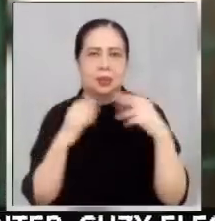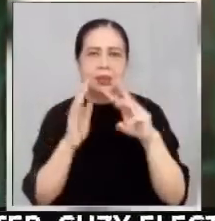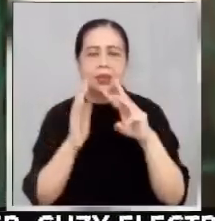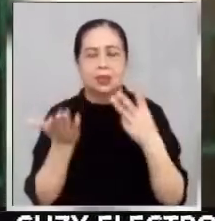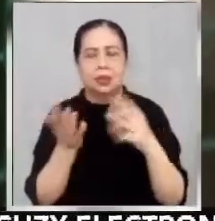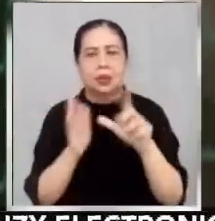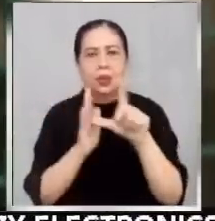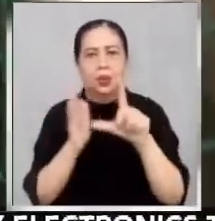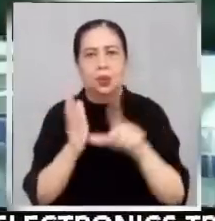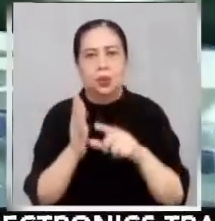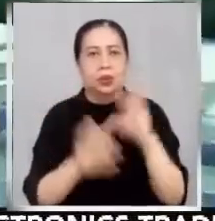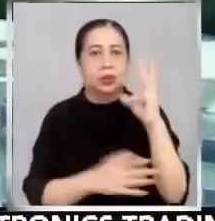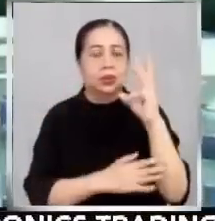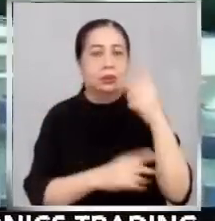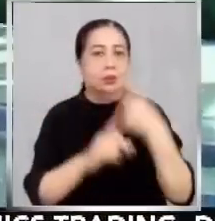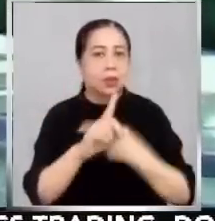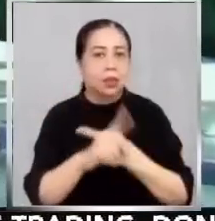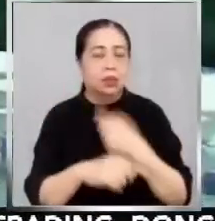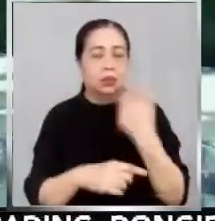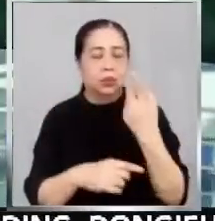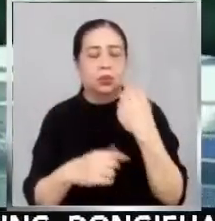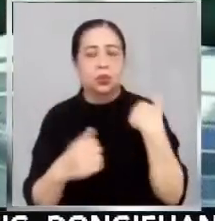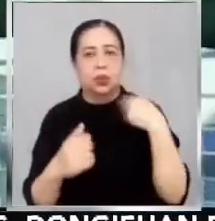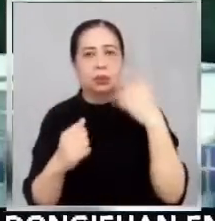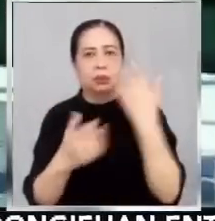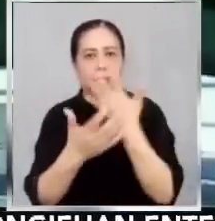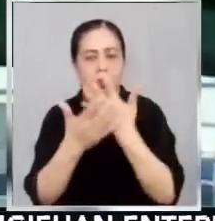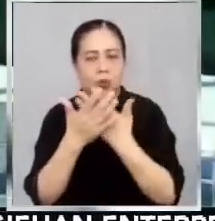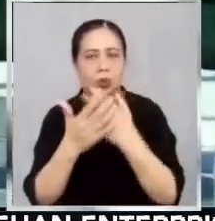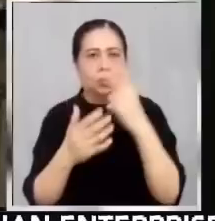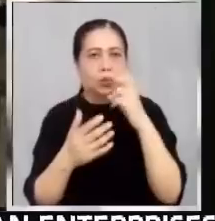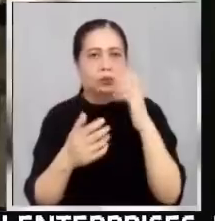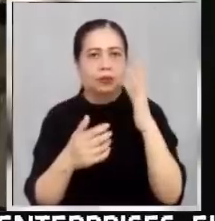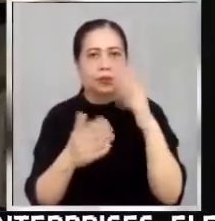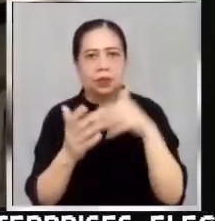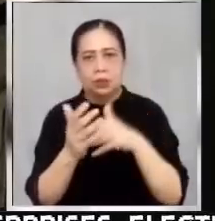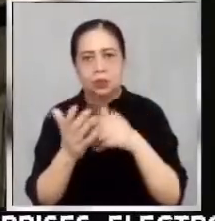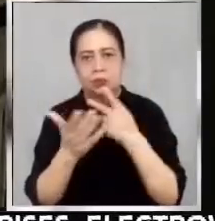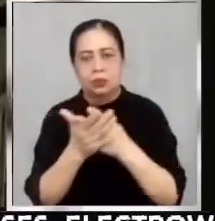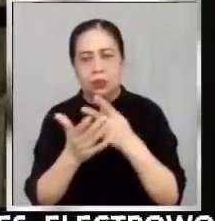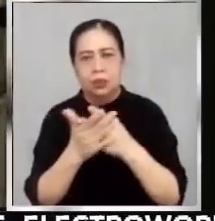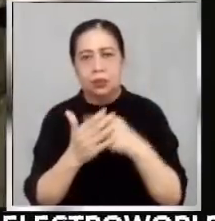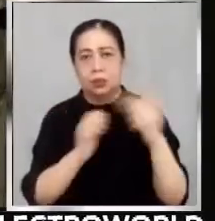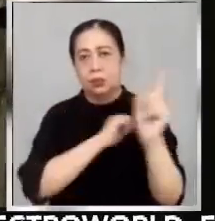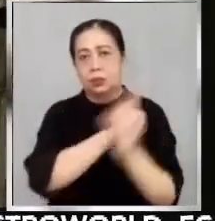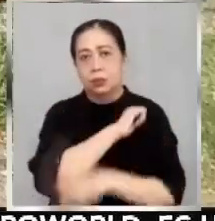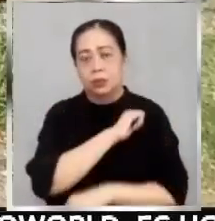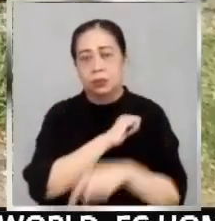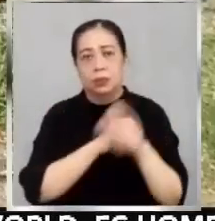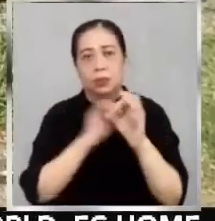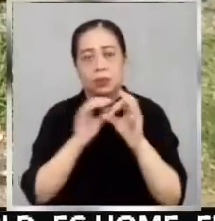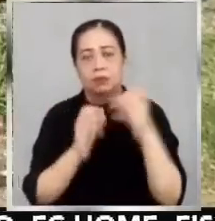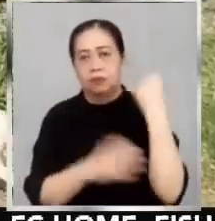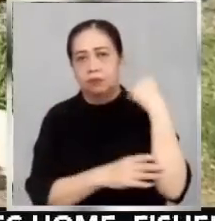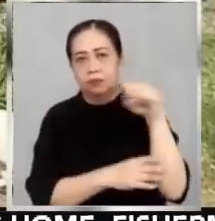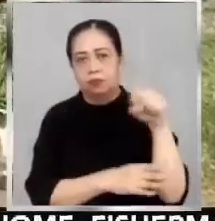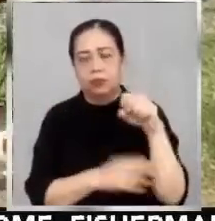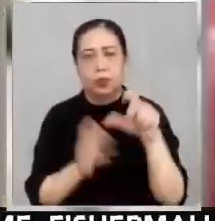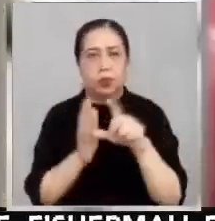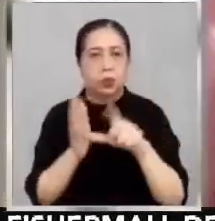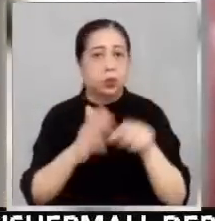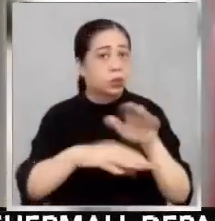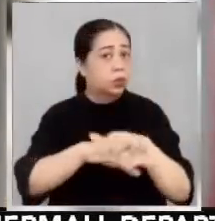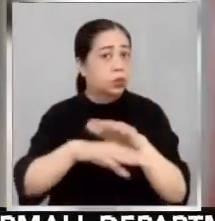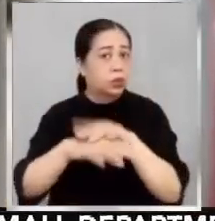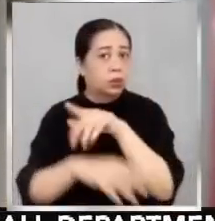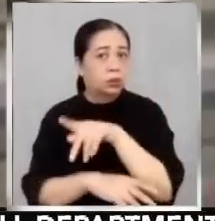hanggang 2 taong kulong at multang hanggang 200 to 250,000 pesos ang parusa sa naturang paglabag. Paalala rin ng POS, banta